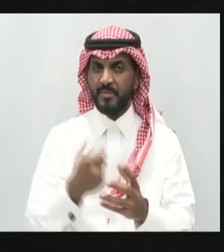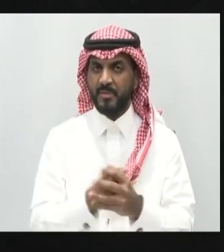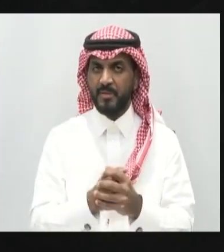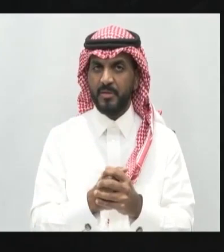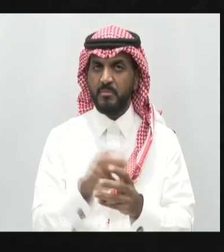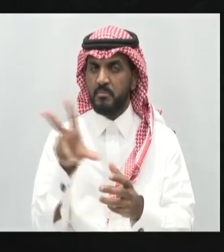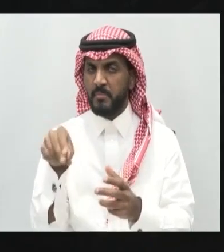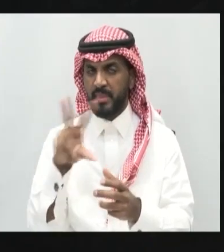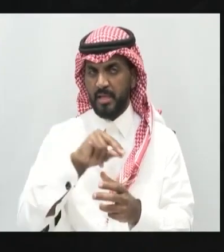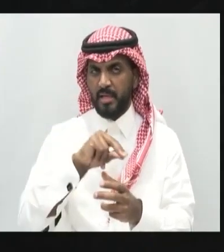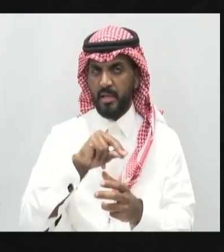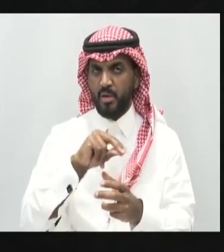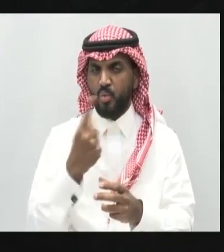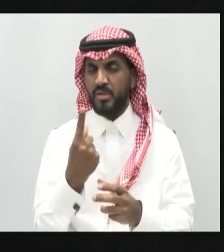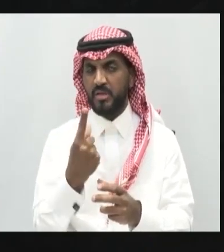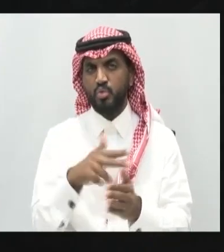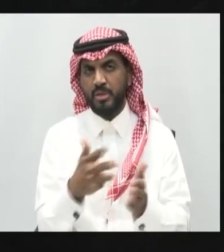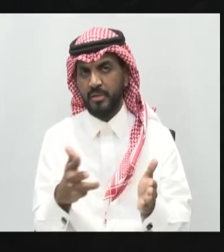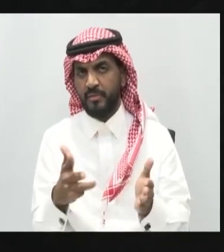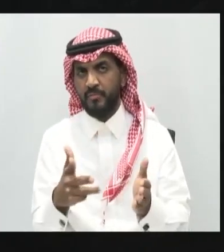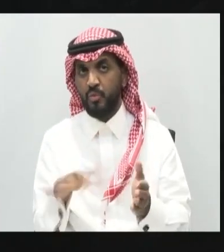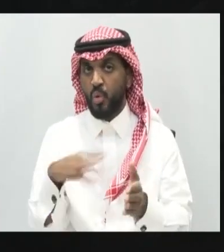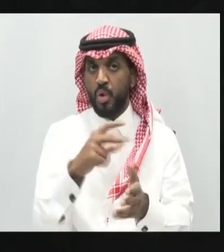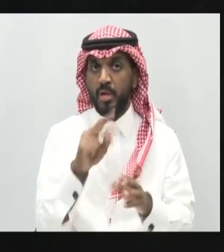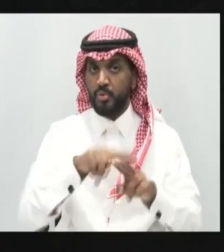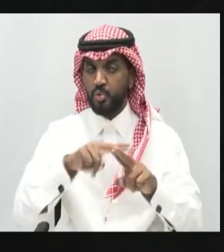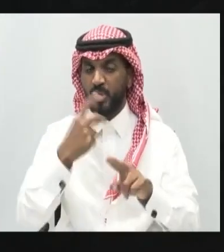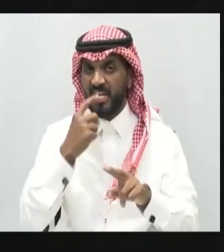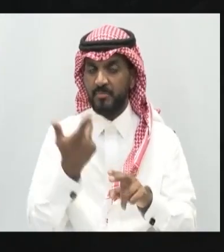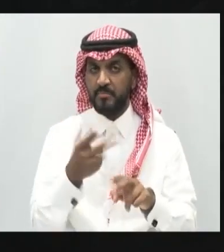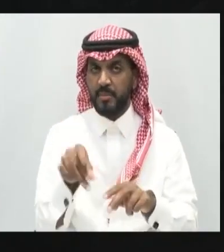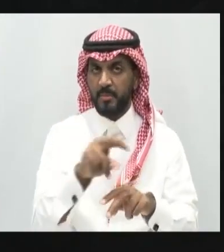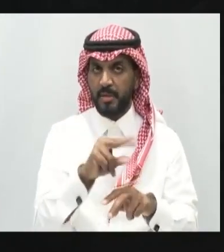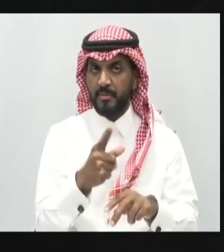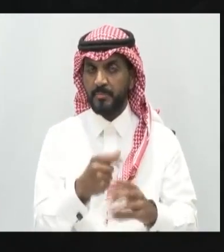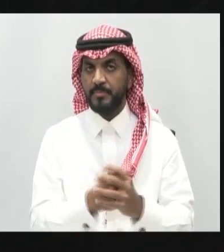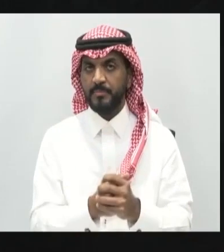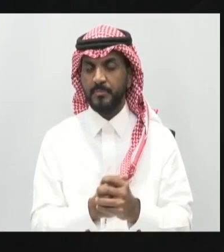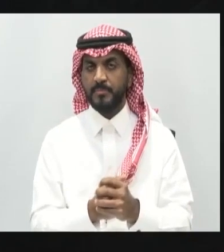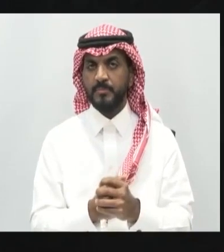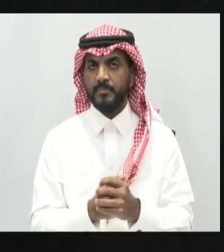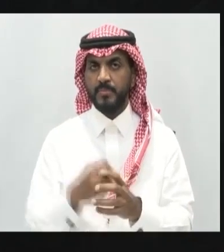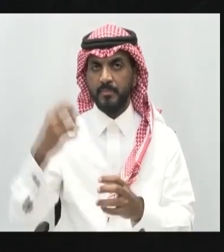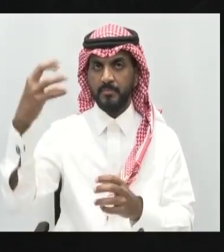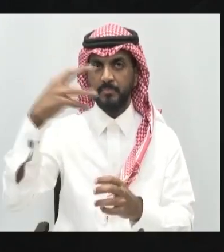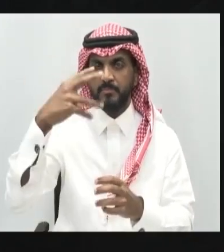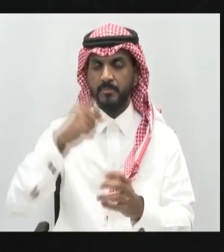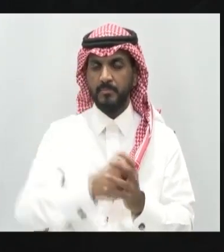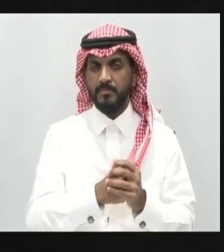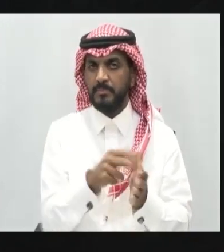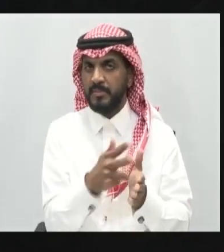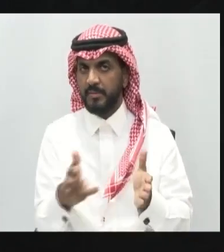متشابهه او وحده او م تختلف ممتازين اضاءتها عندنا